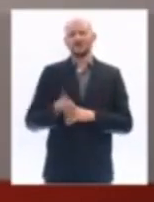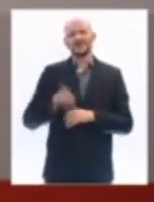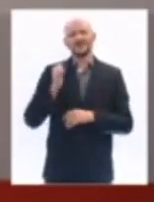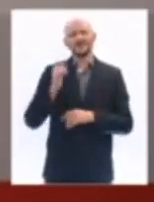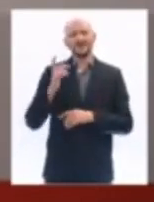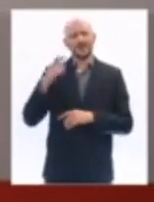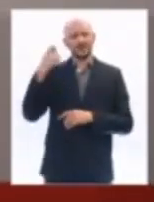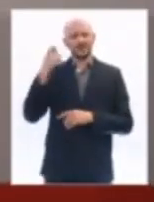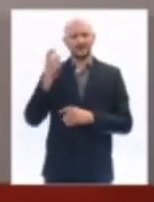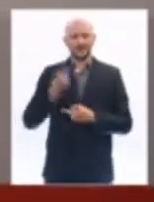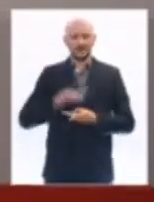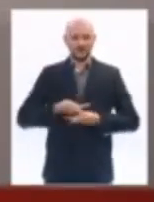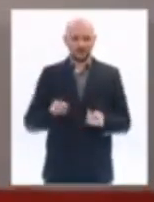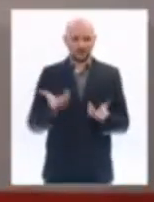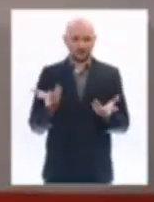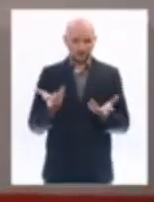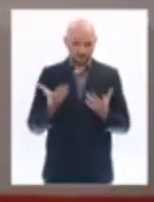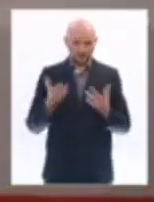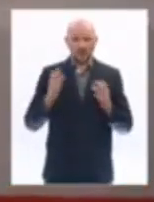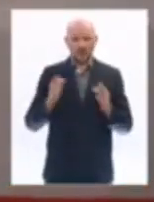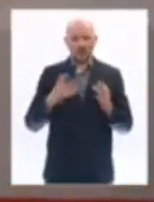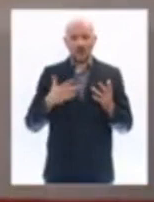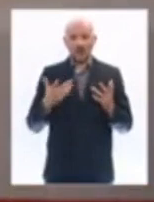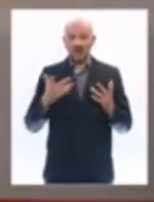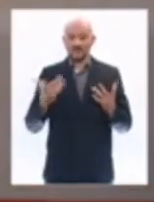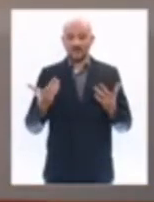réponds. Bonjour, Monsieur le Premier ministre.